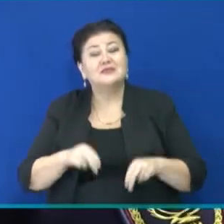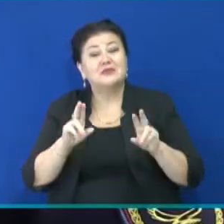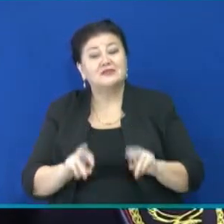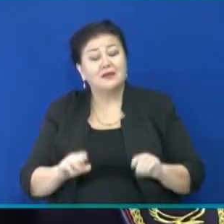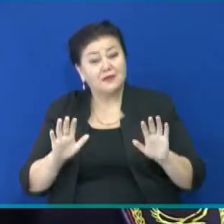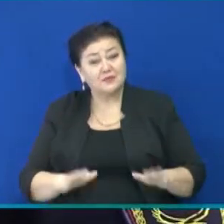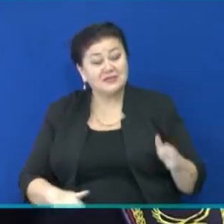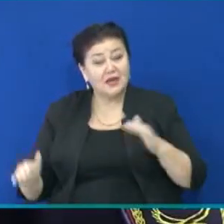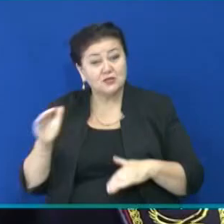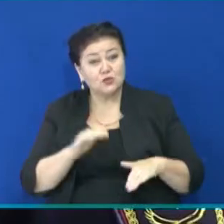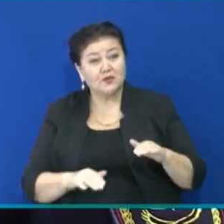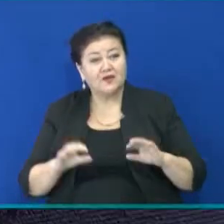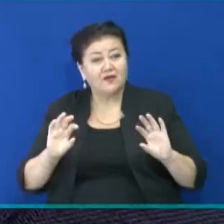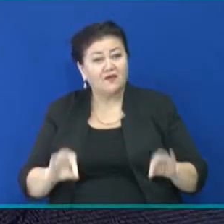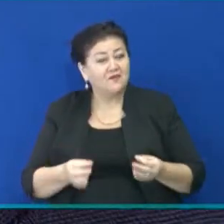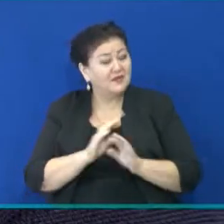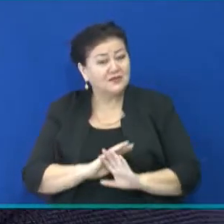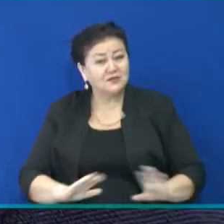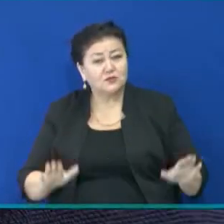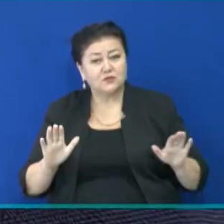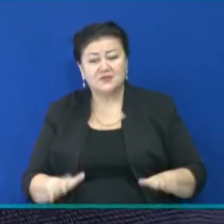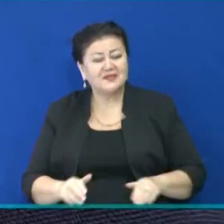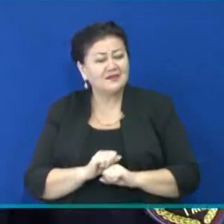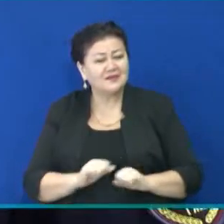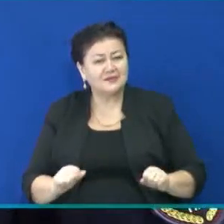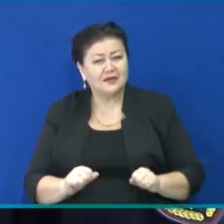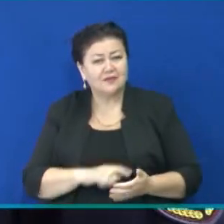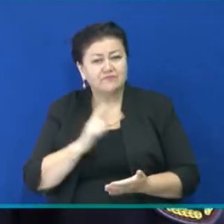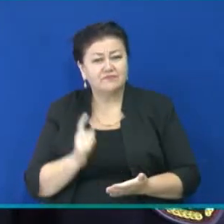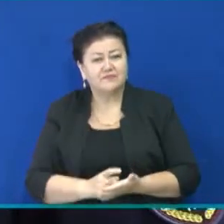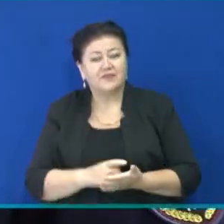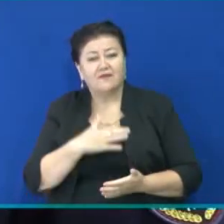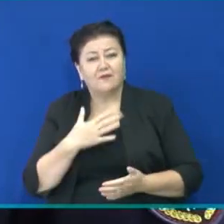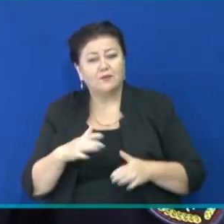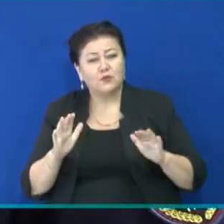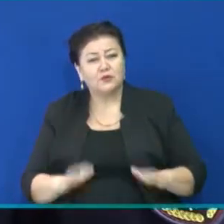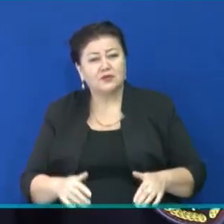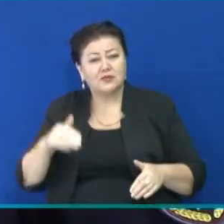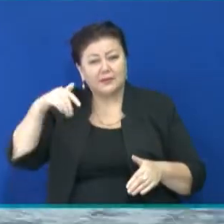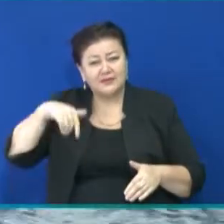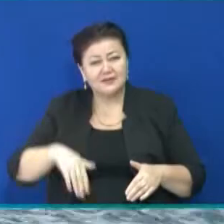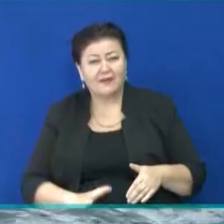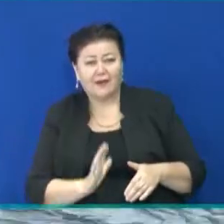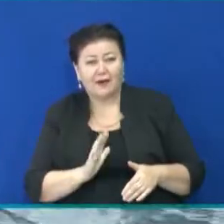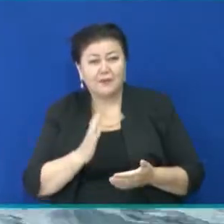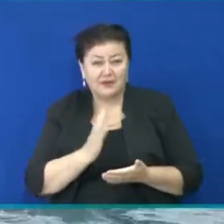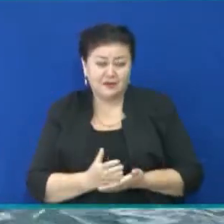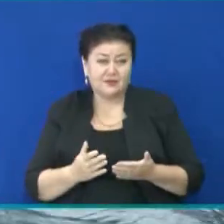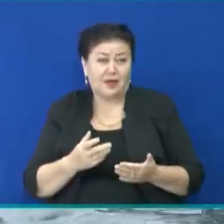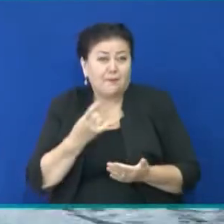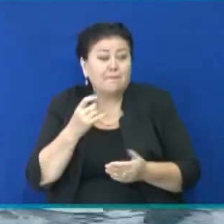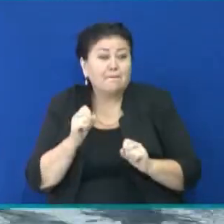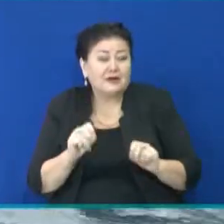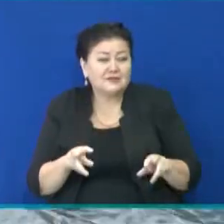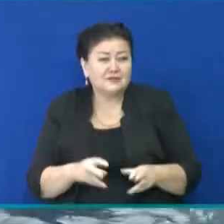сұраймыз. Рұқсат етілмеген жерлерде шомылуға тыйым салынады, өйткені көптеген жерлерде суасты шұңқырлары бар. Орын алып